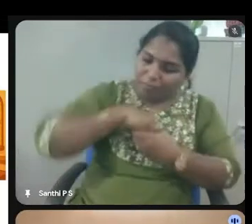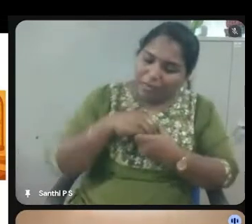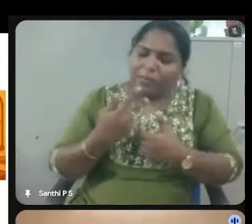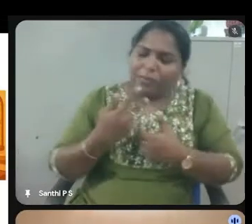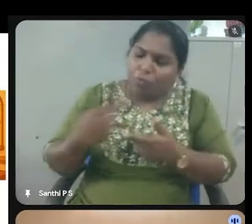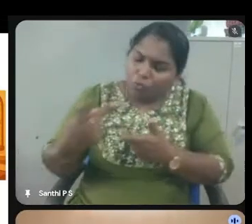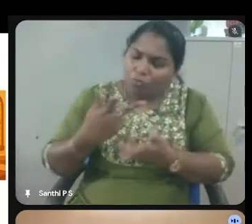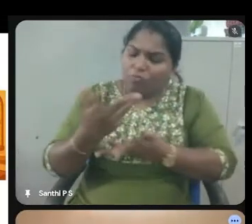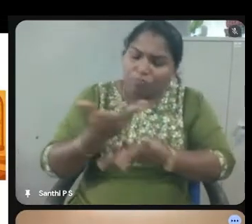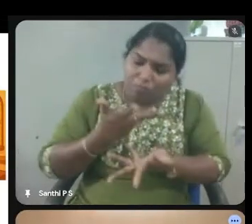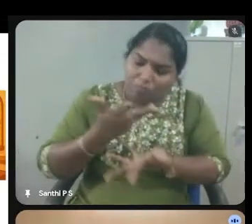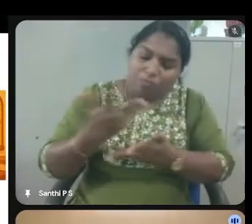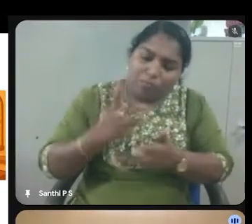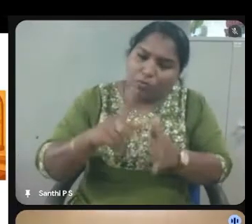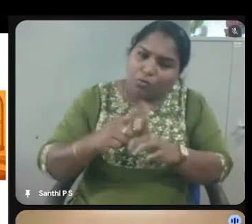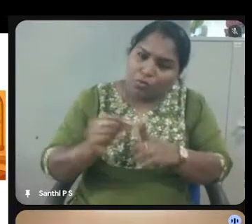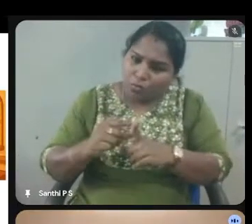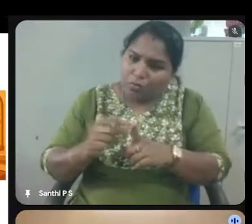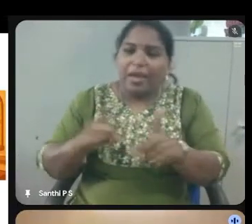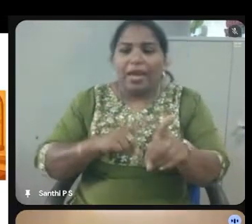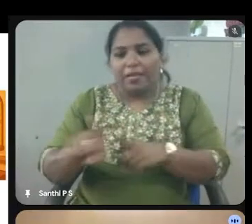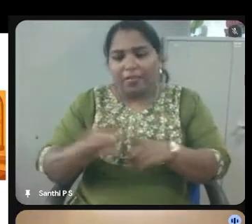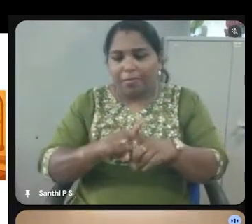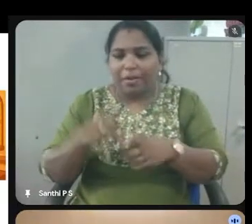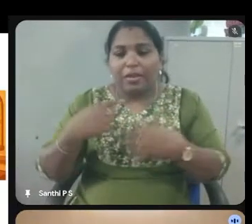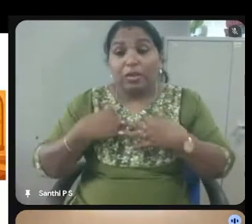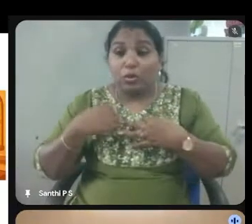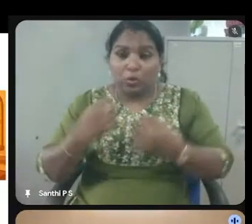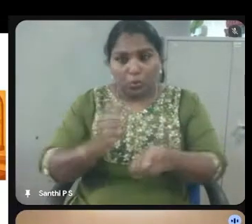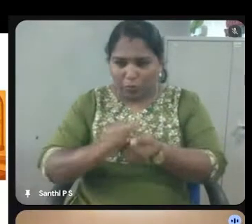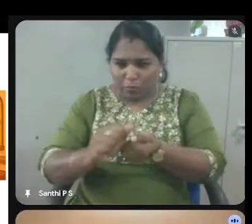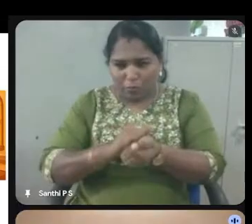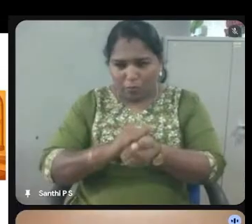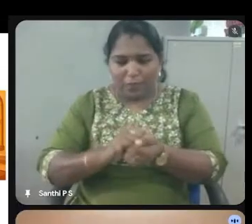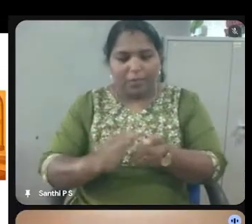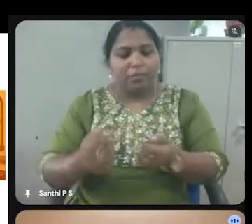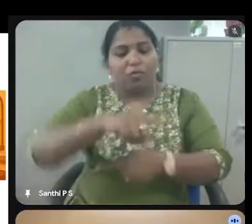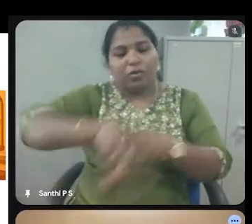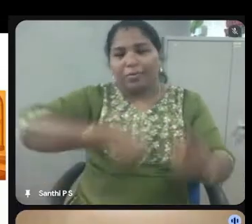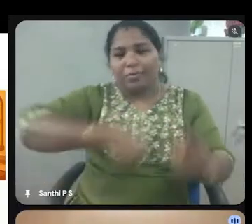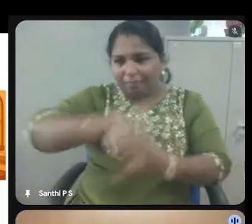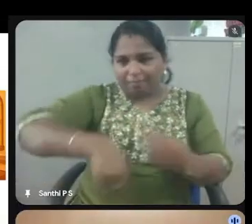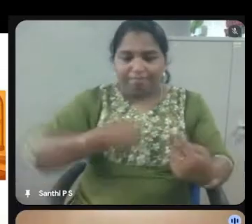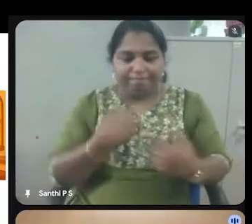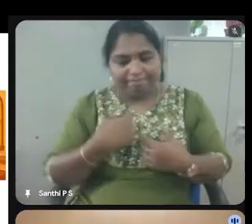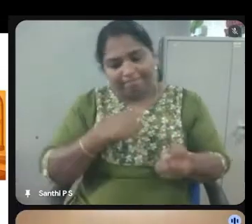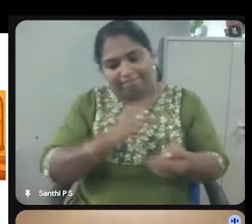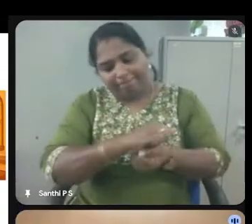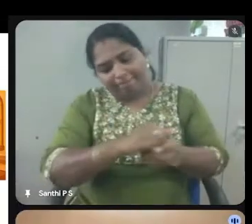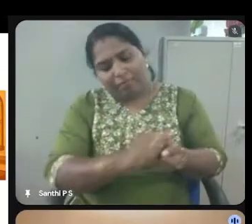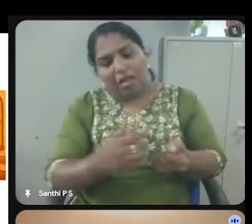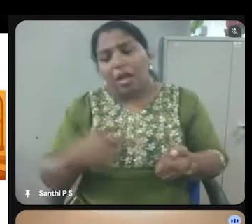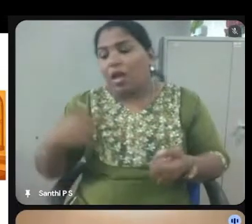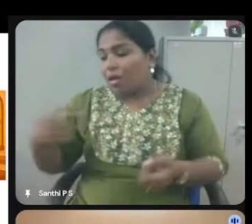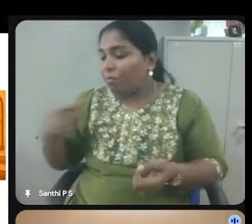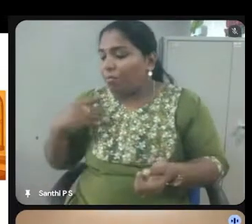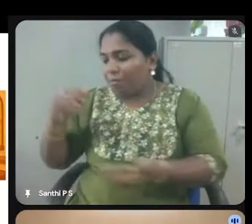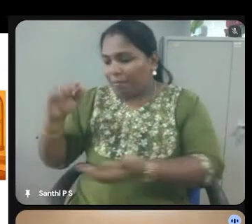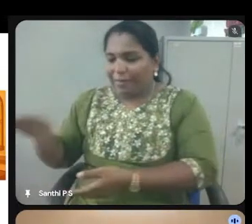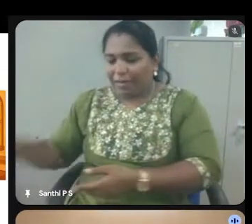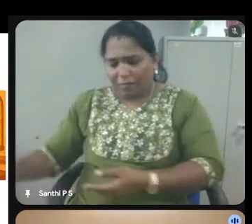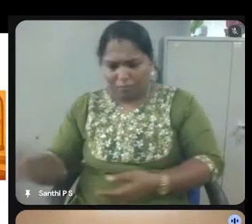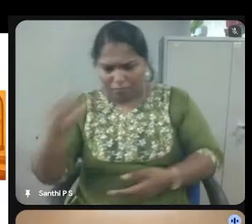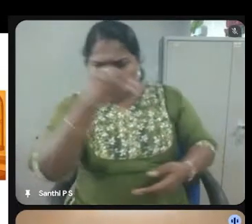ഇപ്പം ഉദാഹരണത്തിന് ഇപ്പം നമ്മൾ ഡ്രസ്സ് തുണി വാഷിംഗ് മെഷീനിൽ കഴുകാനിടാൻ പോവാണ്, കുട്ടിയുടെ കയ്യിൽ 2 ഉടുപ്പ് കൊടുക്കുക, എന്നിട്ട് അവരെ കൊണ്ട്